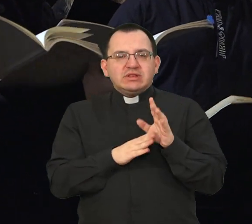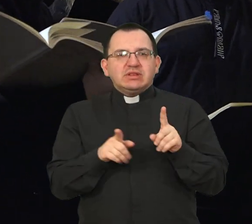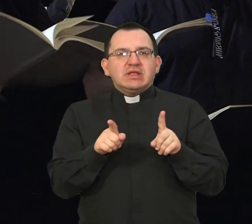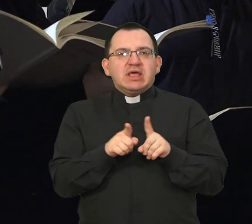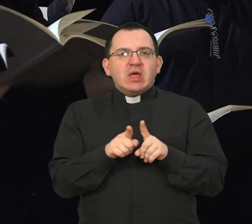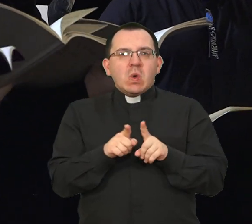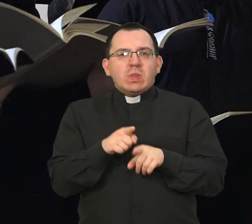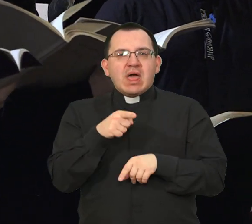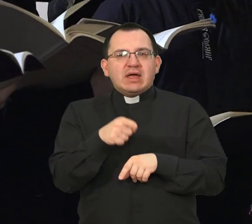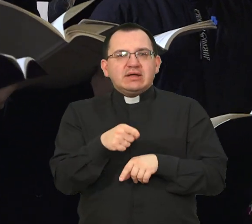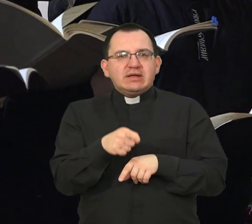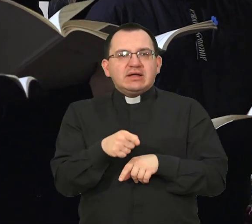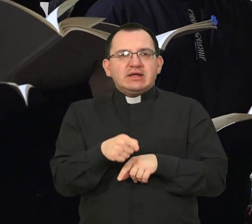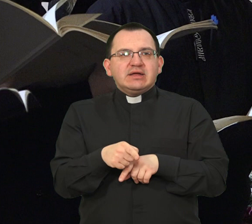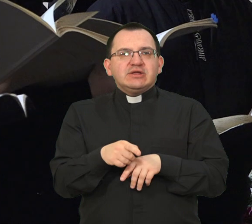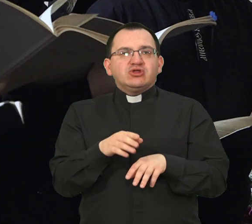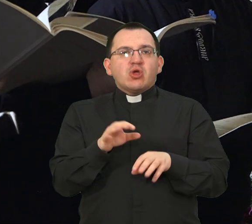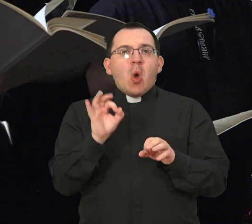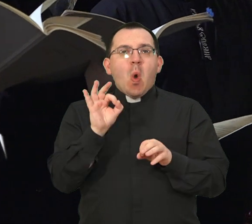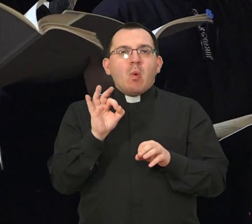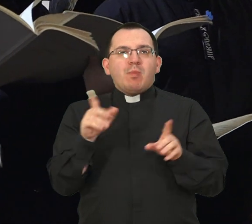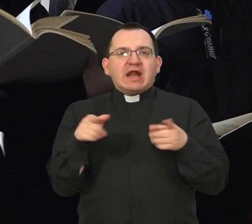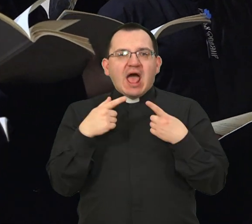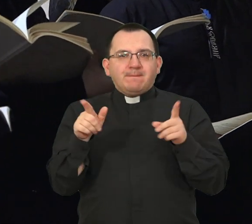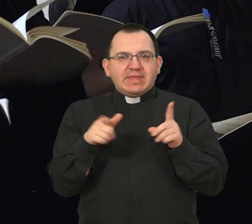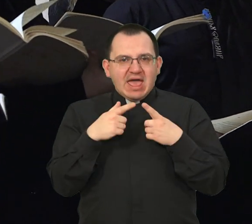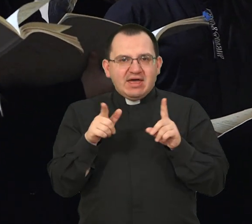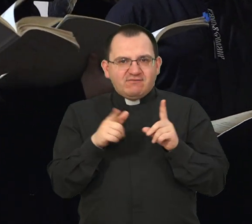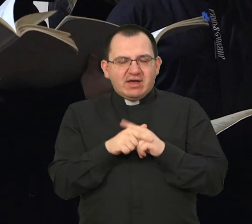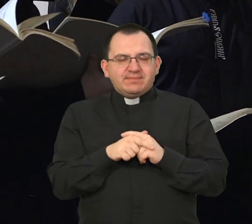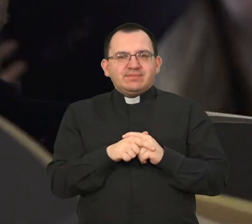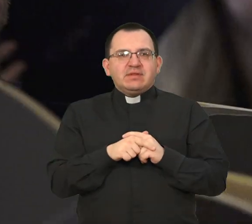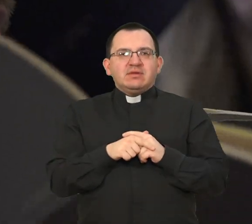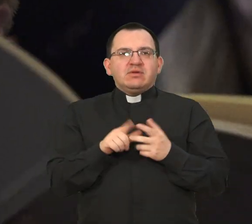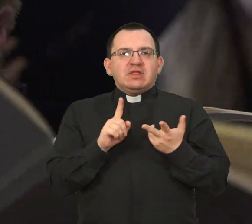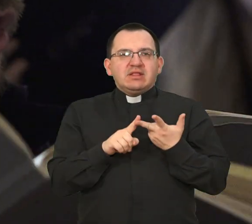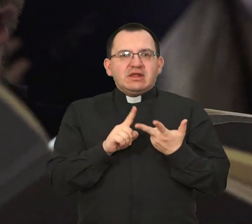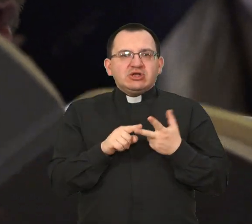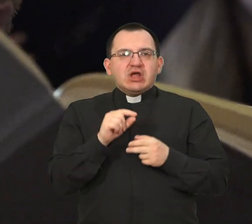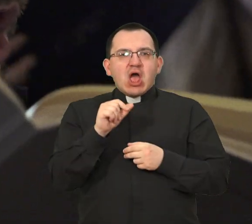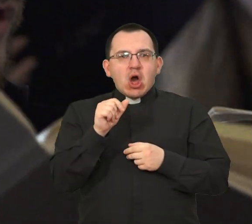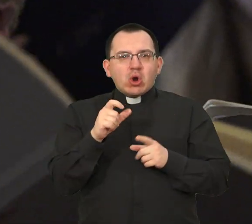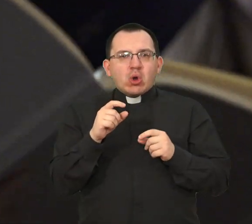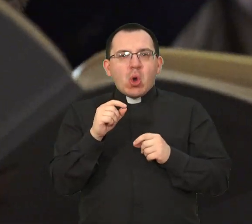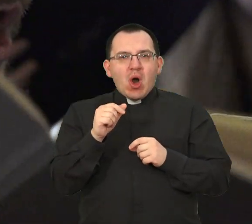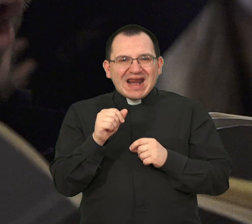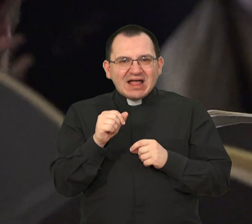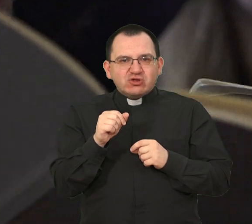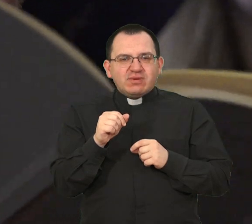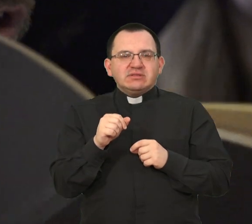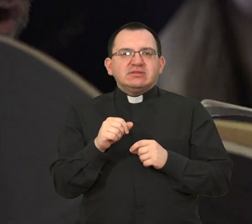koja ostvaruje zapažene uloge u opernim kućama u Hrvatskoj i inozemstvu. Roko Radovan,